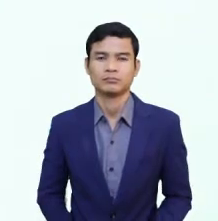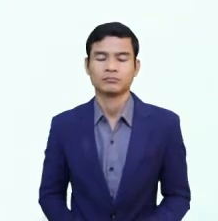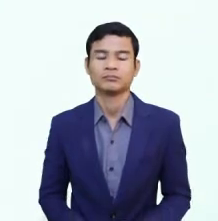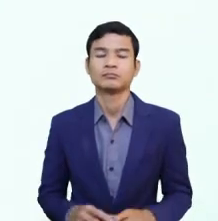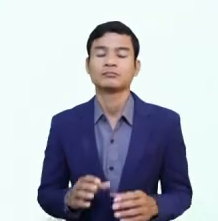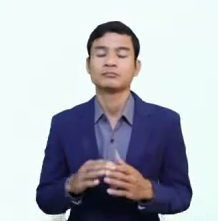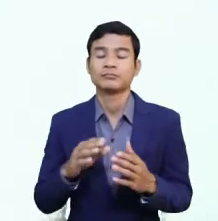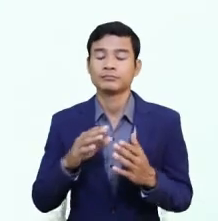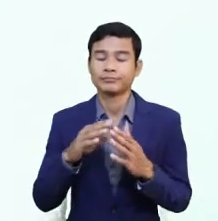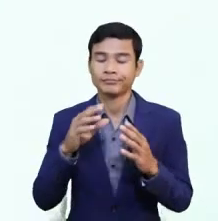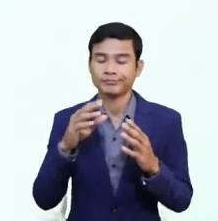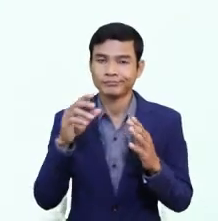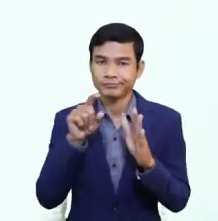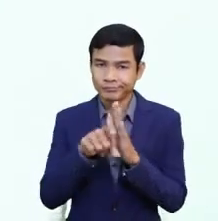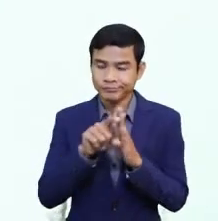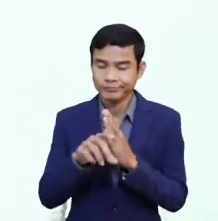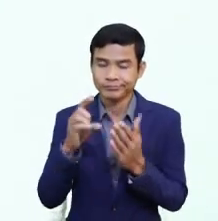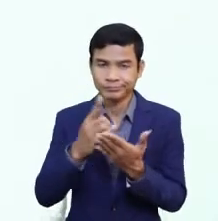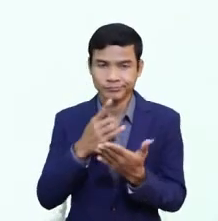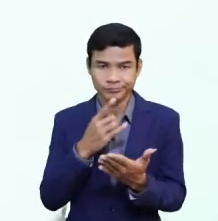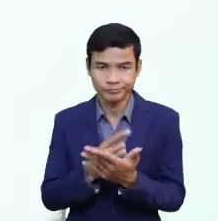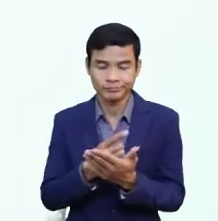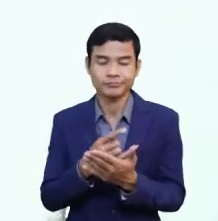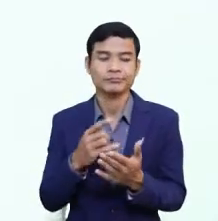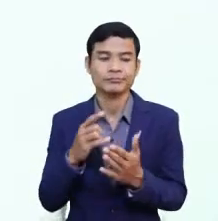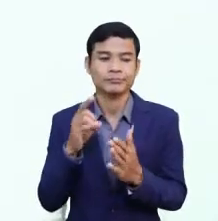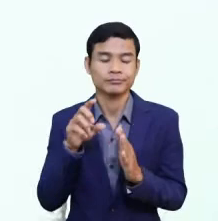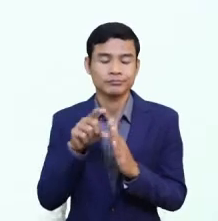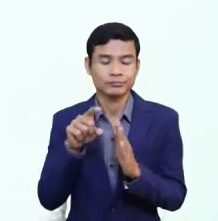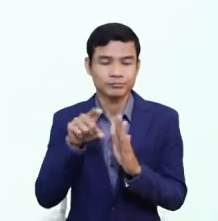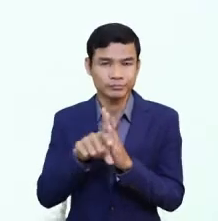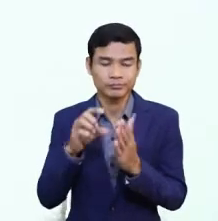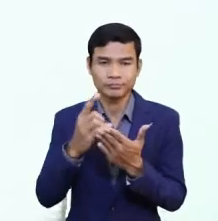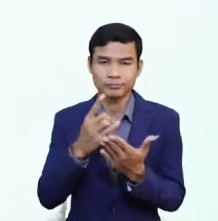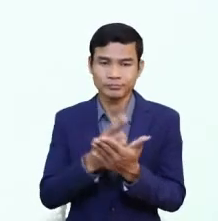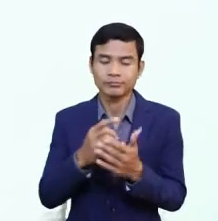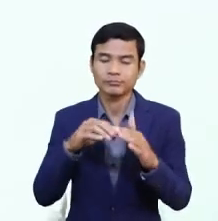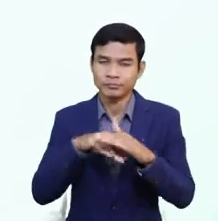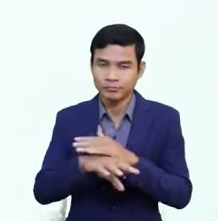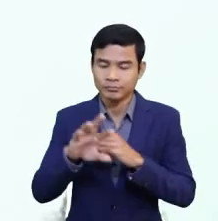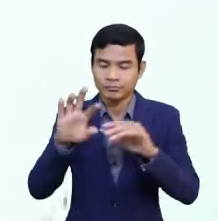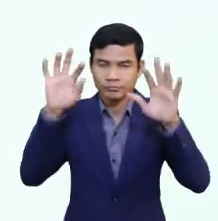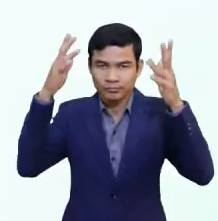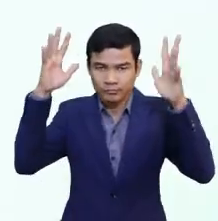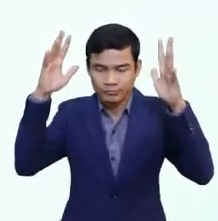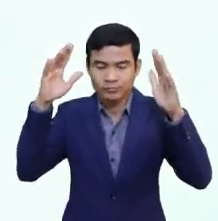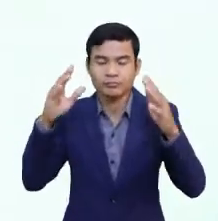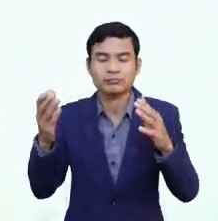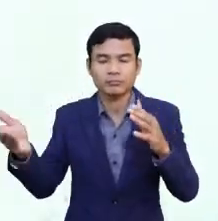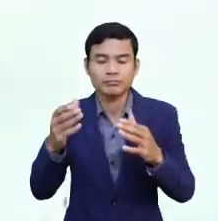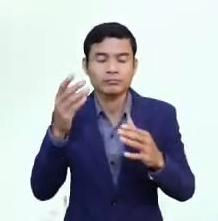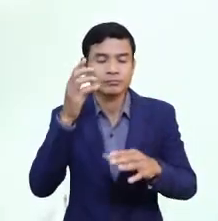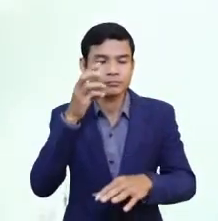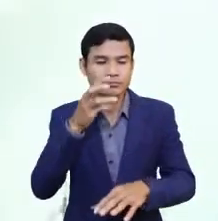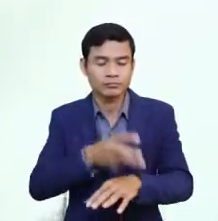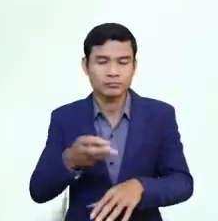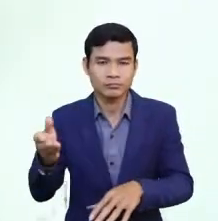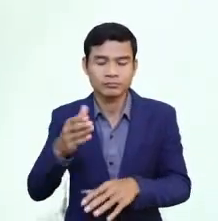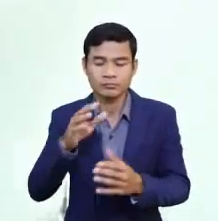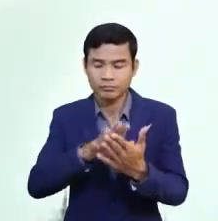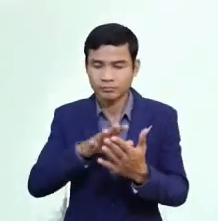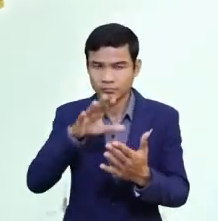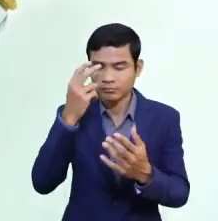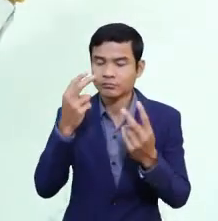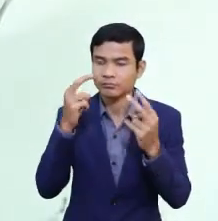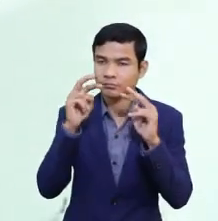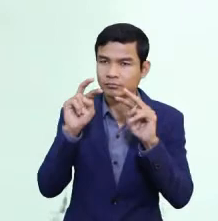đối sách trong non chân mê riêng là bao giới miếng trong non chân thá bạo vé sát nạ cà chà ẩm bánh bánh con ban chà con ban